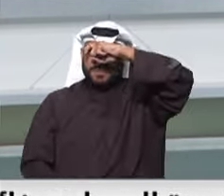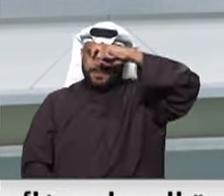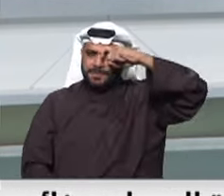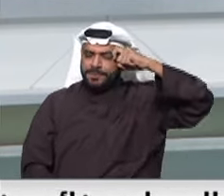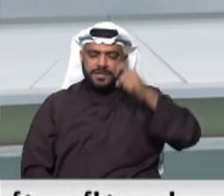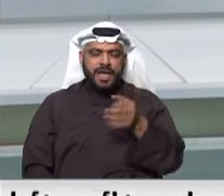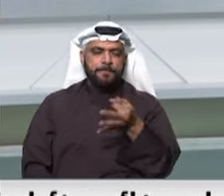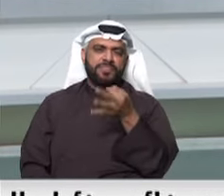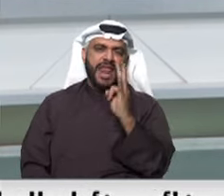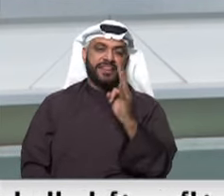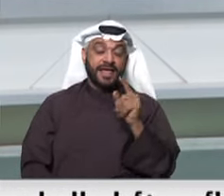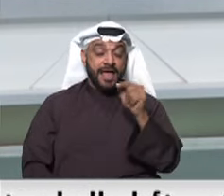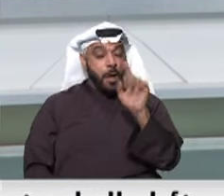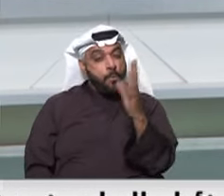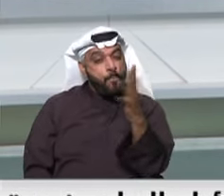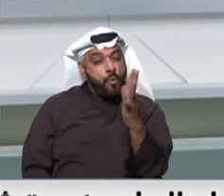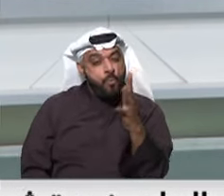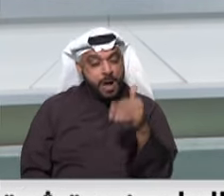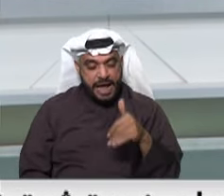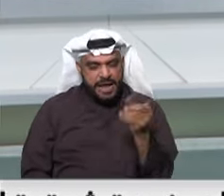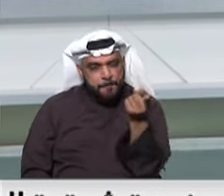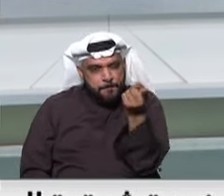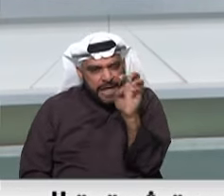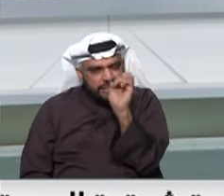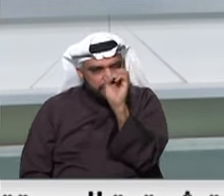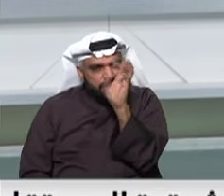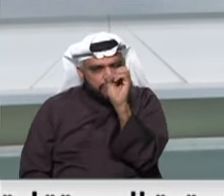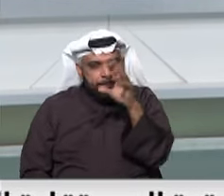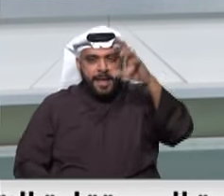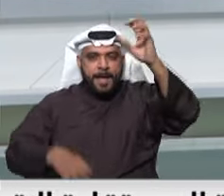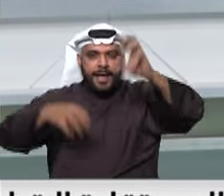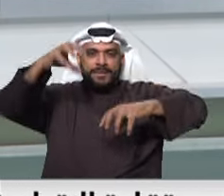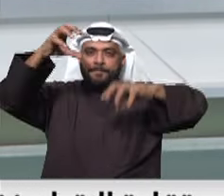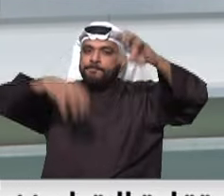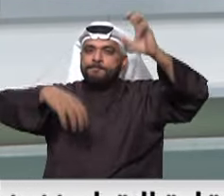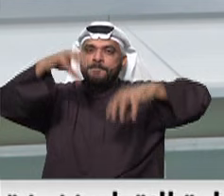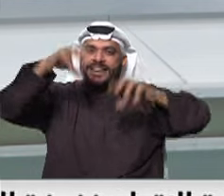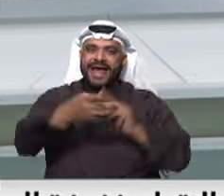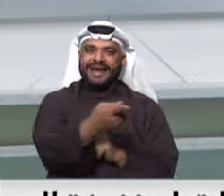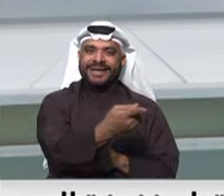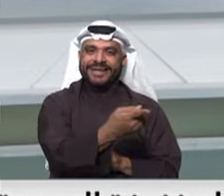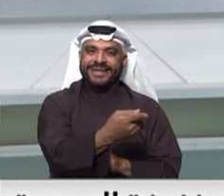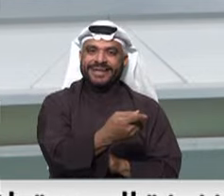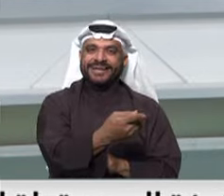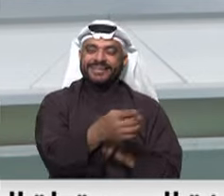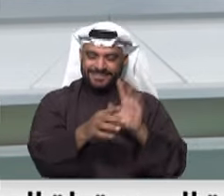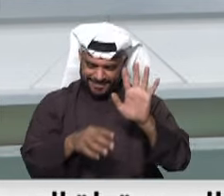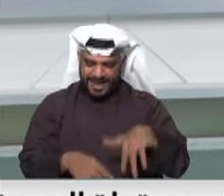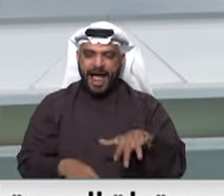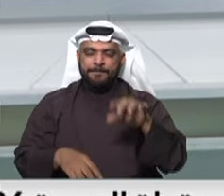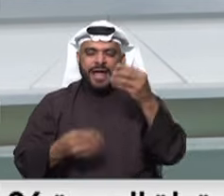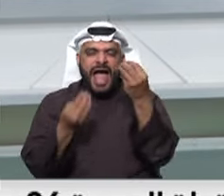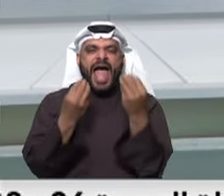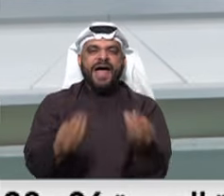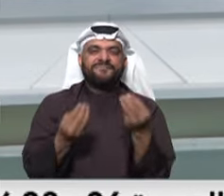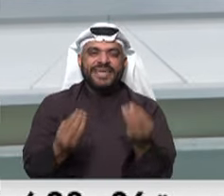يعني بالليل والساعات الأولى من صباح يوم الغد، خفيفة بشكل عام على بعض المناطق، تستمر إن شاء الله